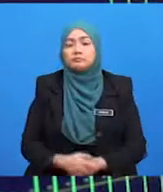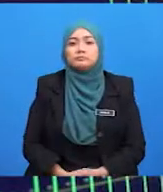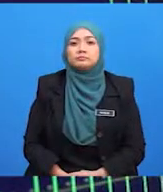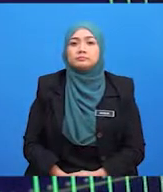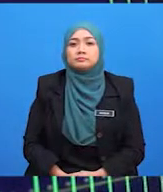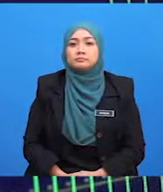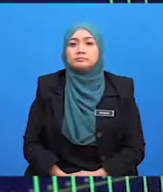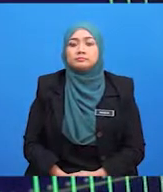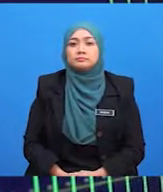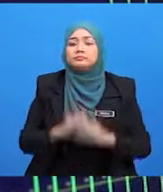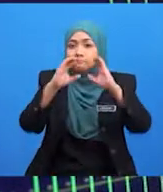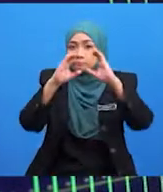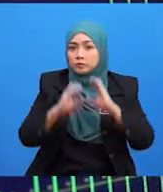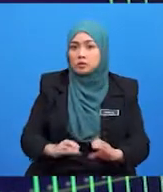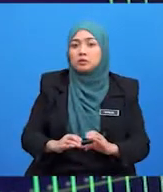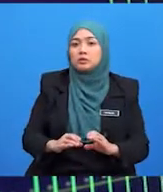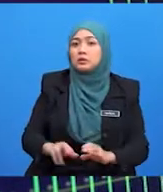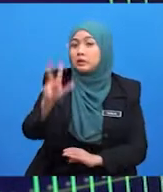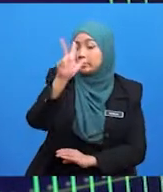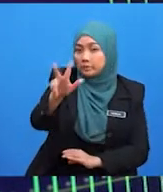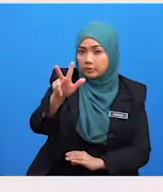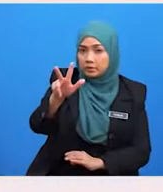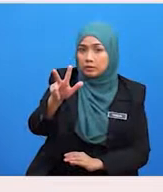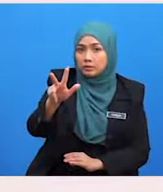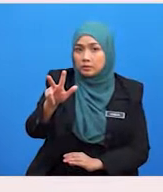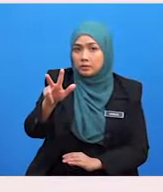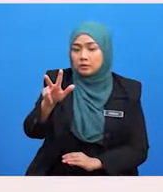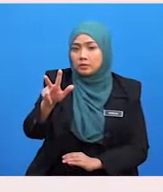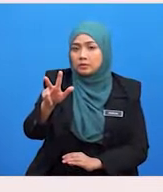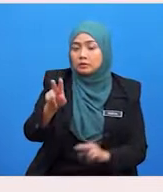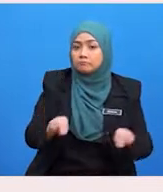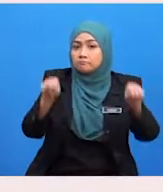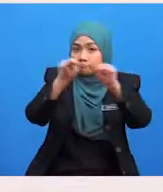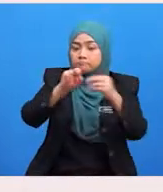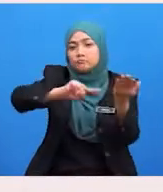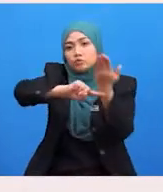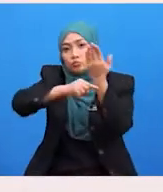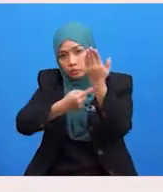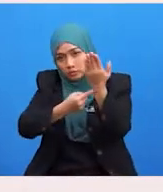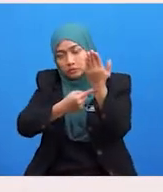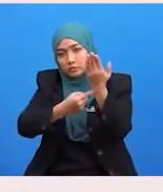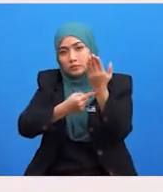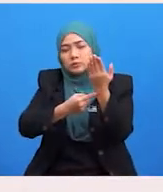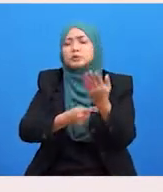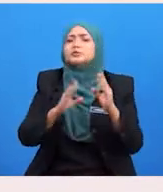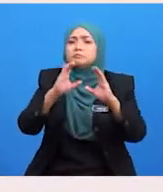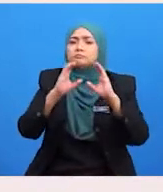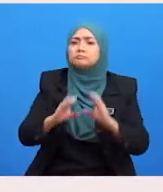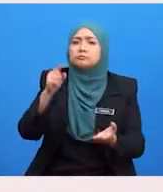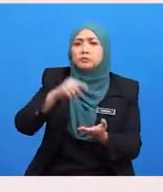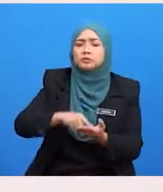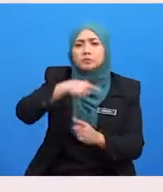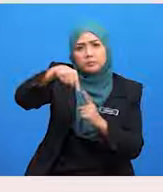RM20,085. Kaedah pengiraan susut nilai yang ketiga ialah penilaian semula. Kaedah ini digunakan